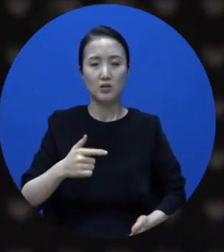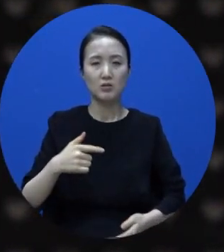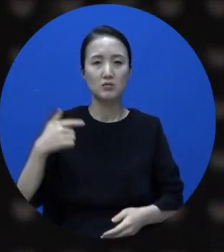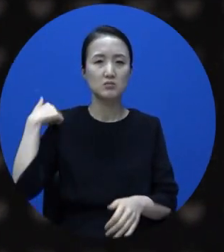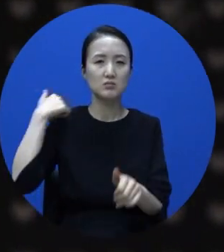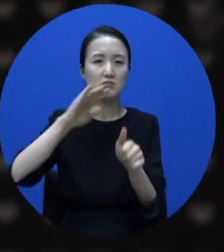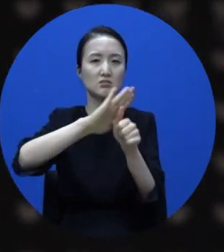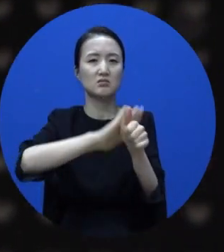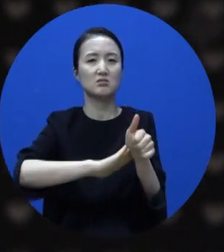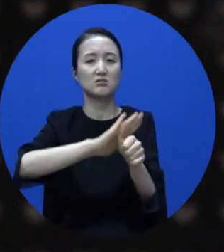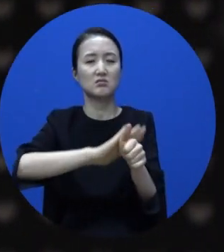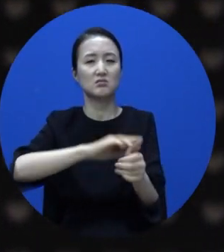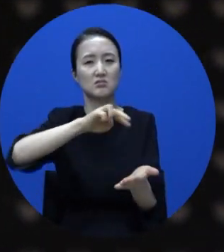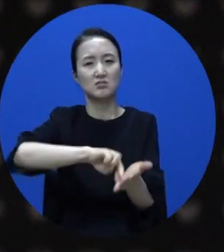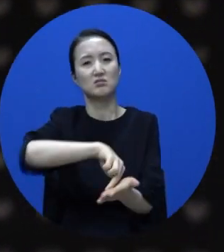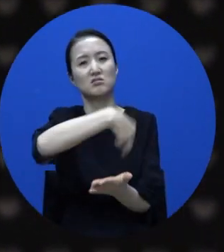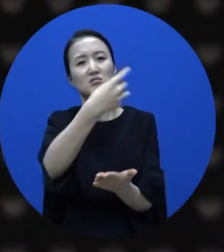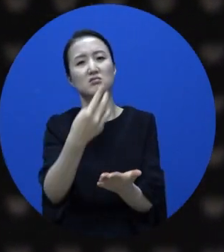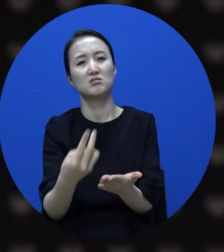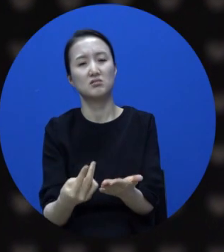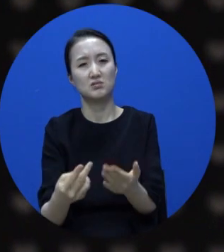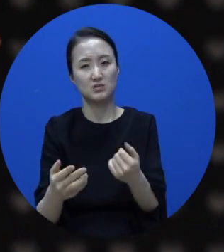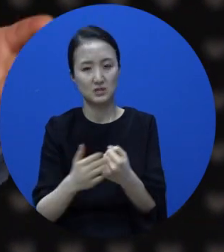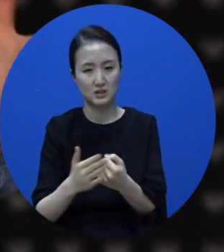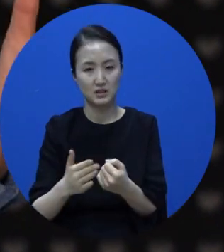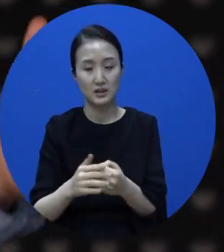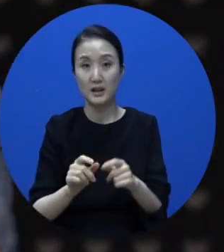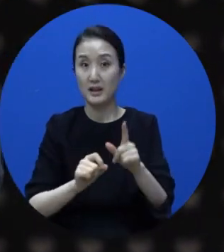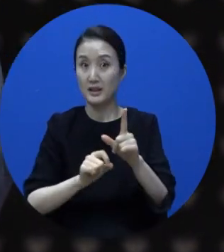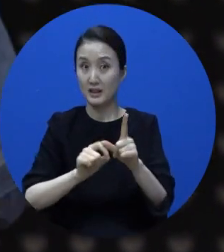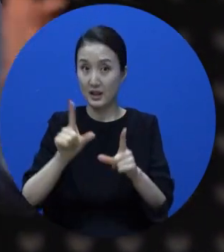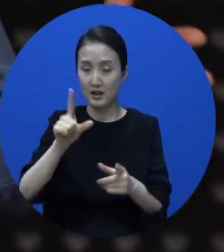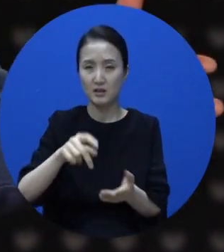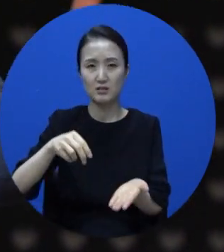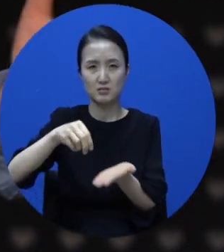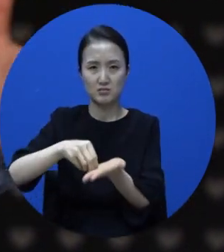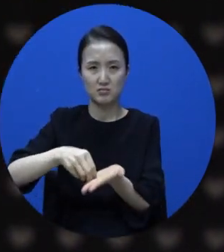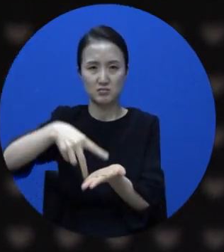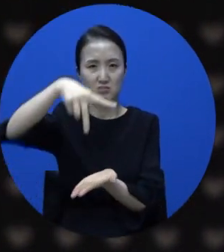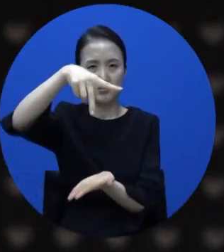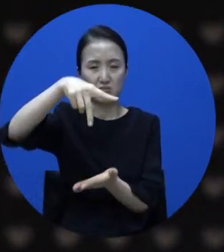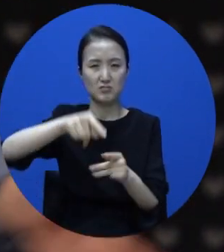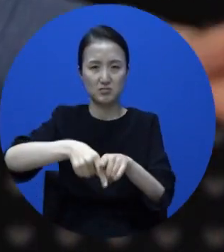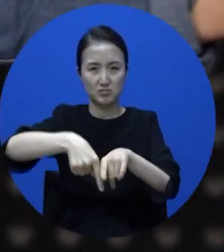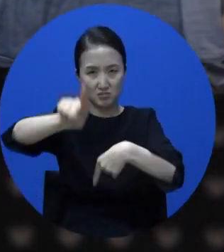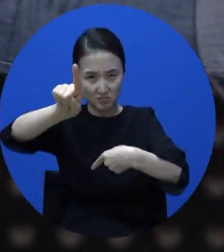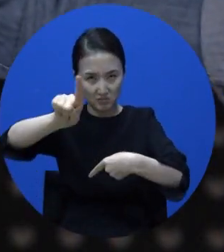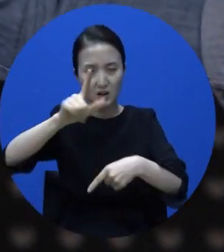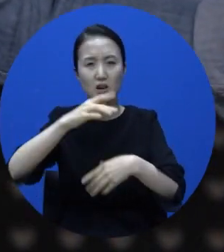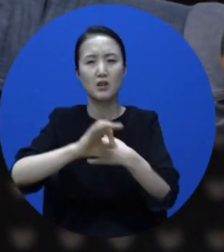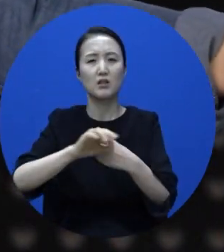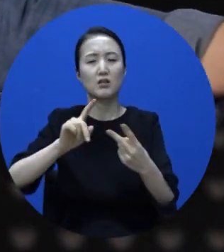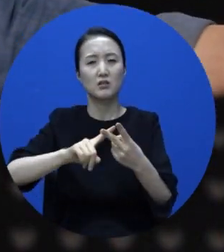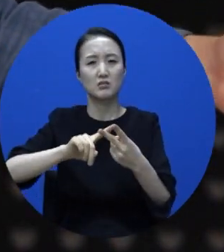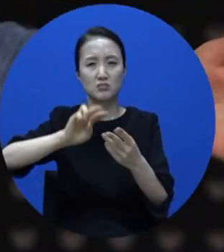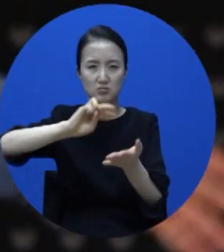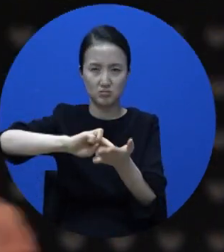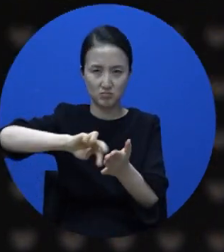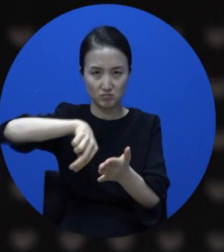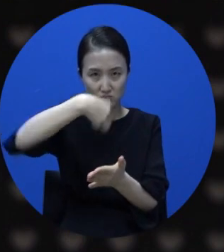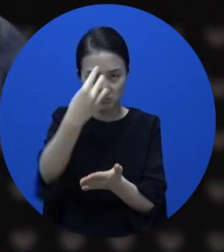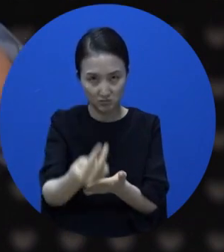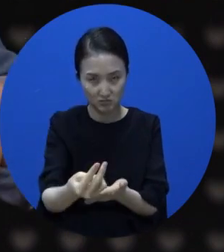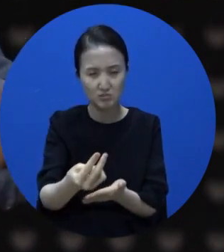배면 뛰게 기술이 라구요 그정 그 전까지는 모든 선수가 발 벌려 뛰기를 했습니다